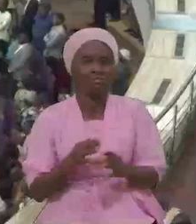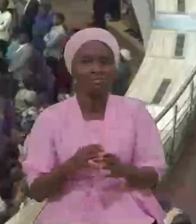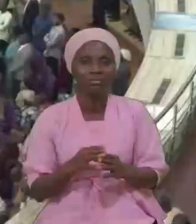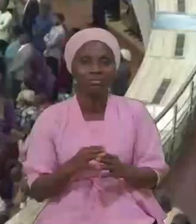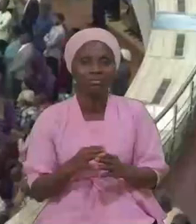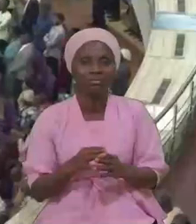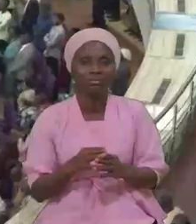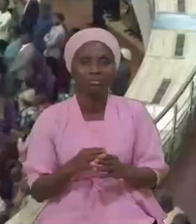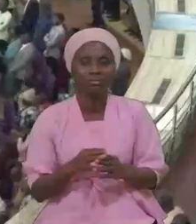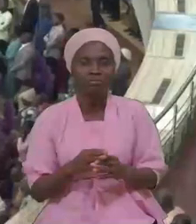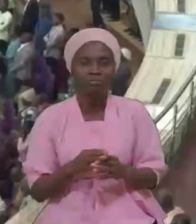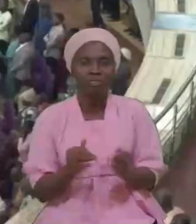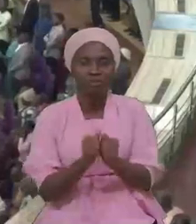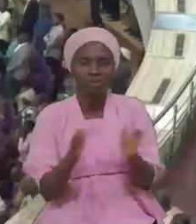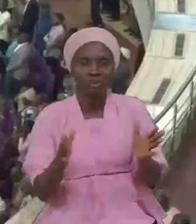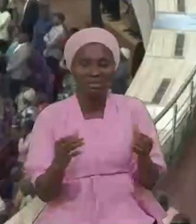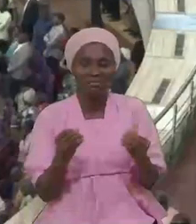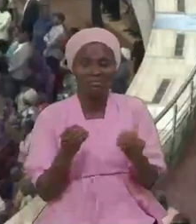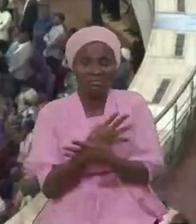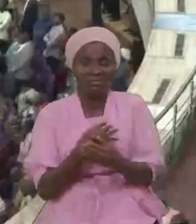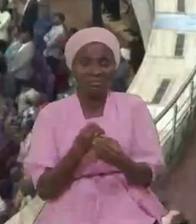Faut abandonner la timidité.